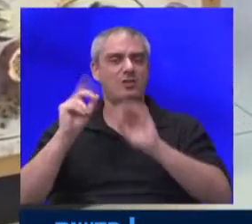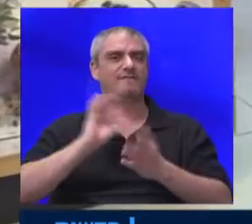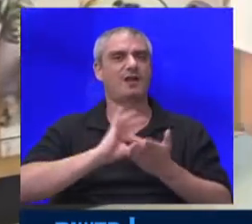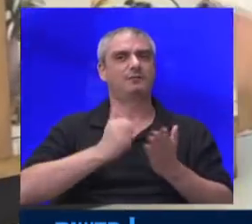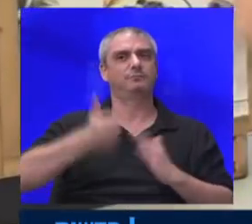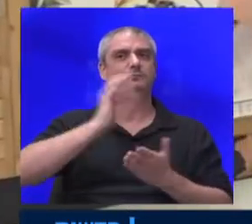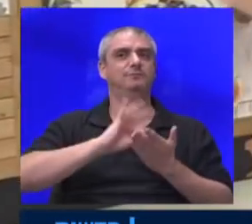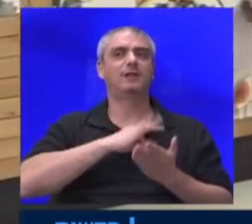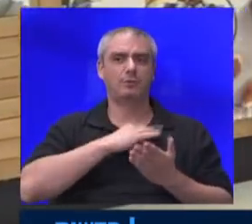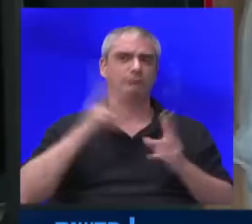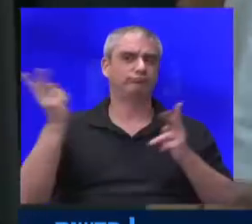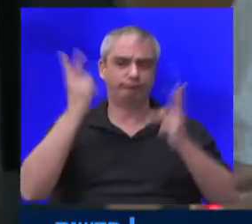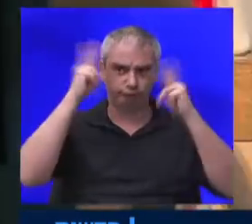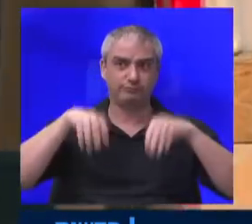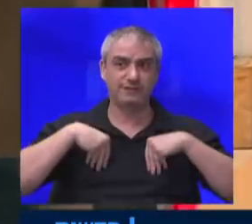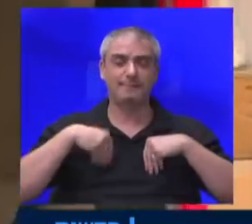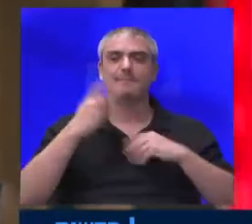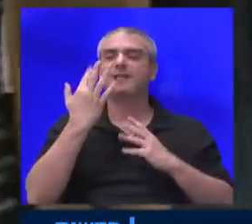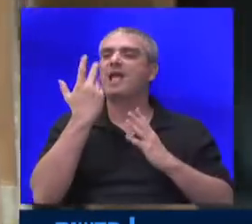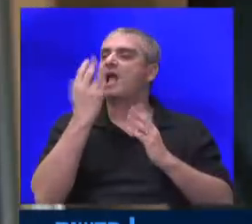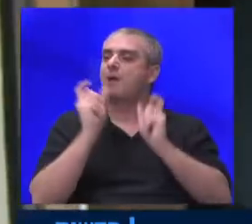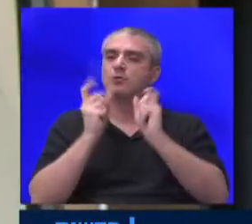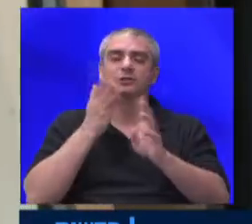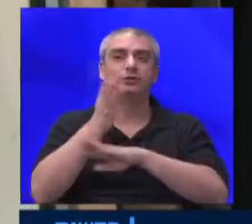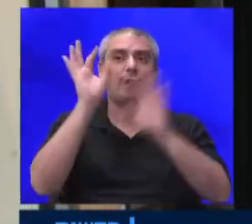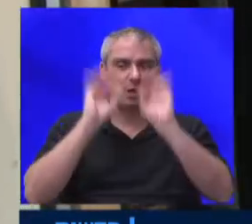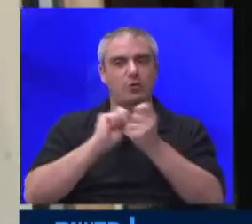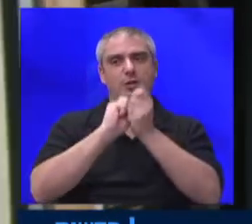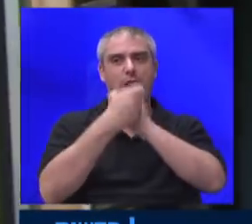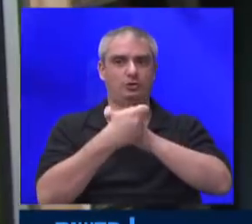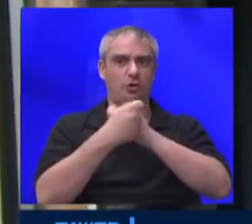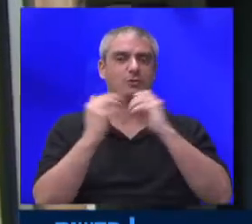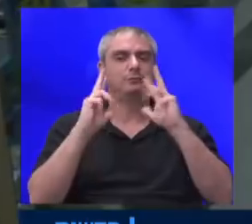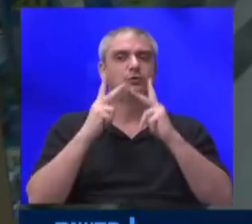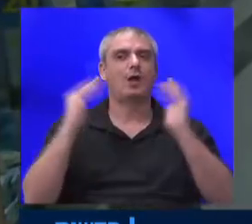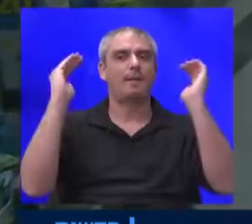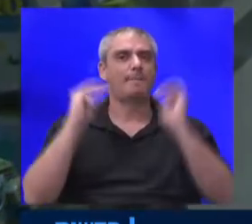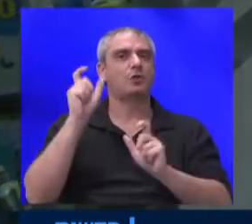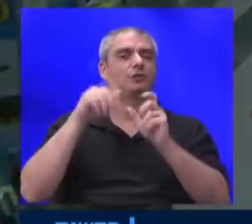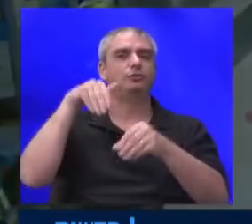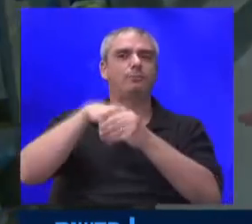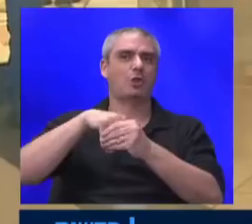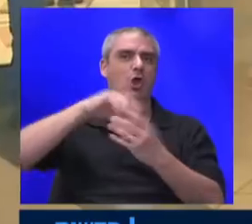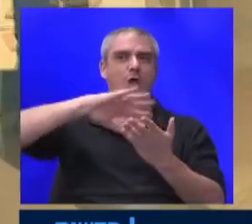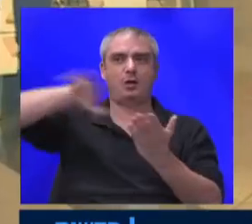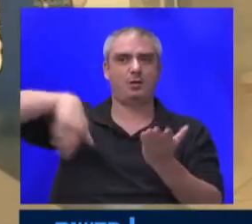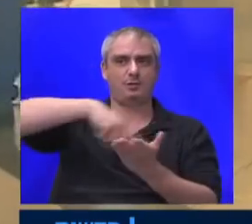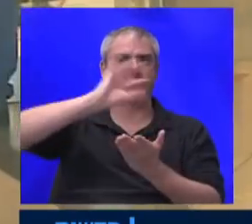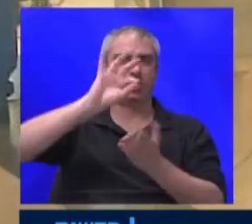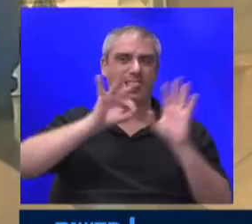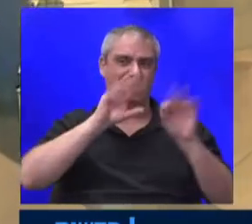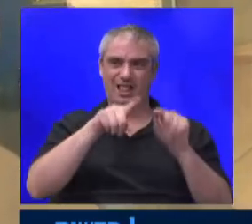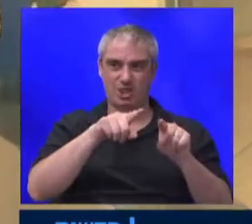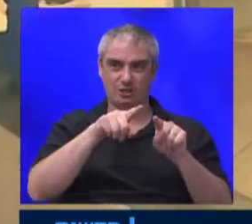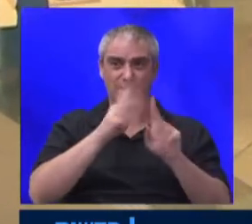הסכמה כי מפתח כניסת הלקוחות לחנויות ישתנה בצורה שתפחית את מספר האנשים שישארו בחלל הקניון כשהתורים